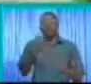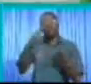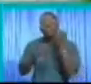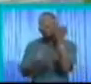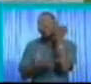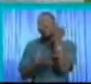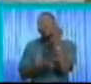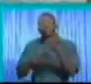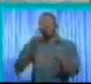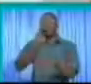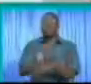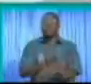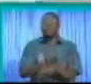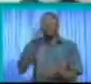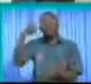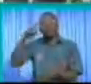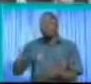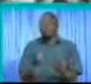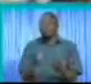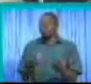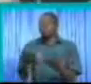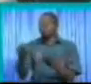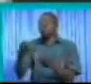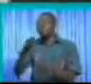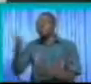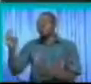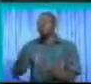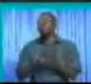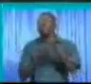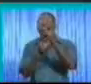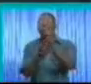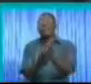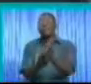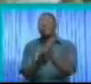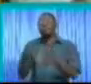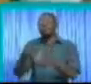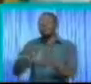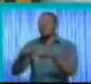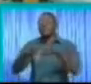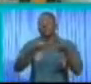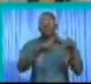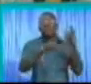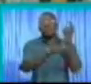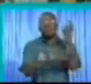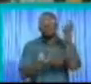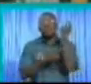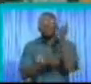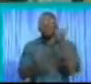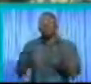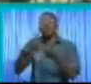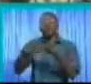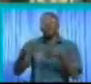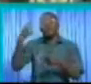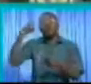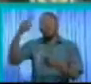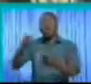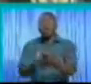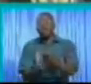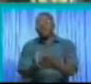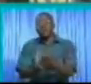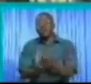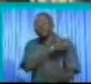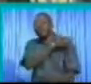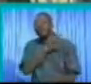métiers connexes, plusieurs régions du Burkina sont représentées. Ces différentes régions côtoient les pays comme le Ghana et le